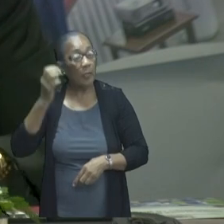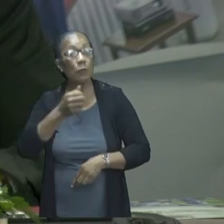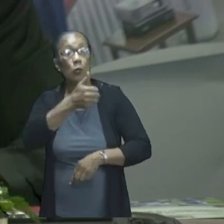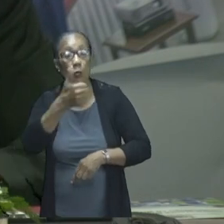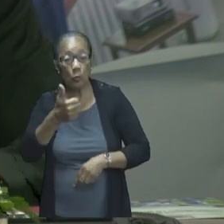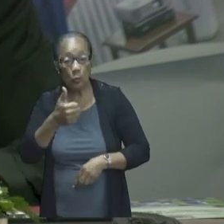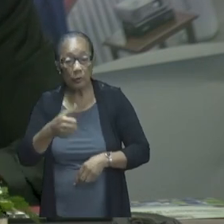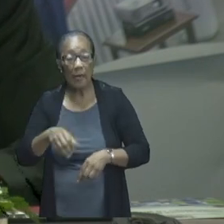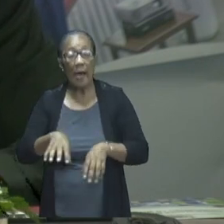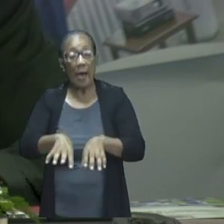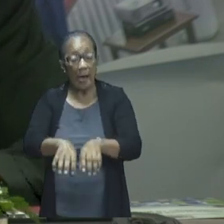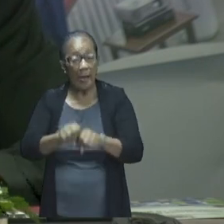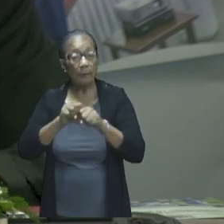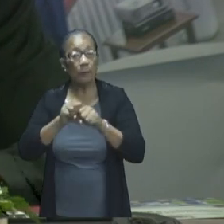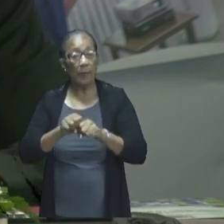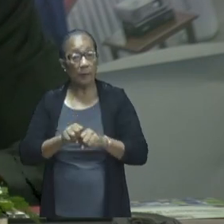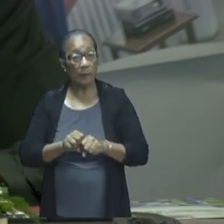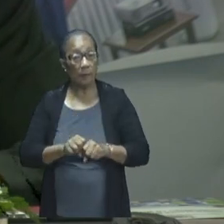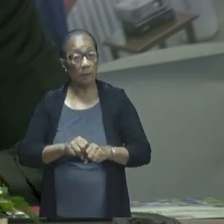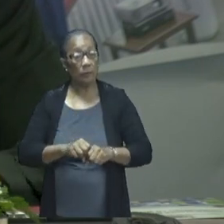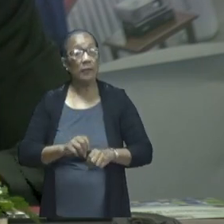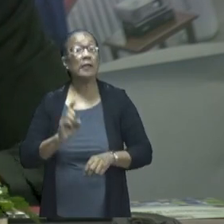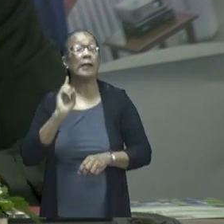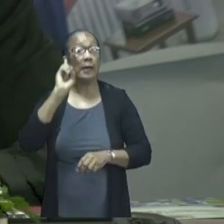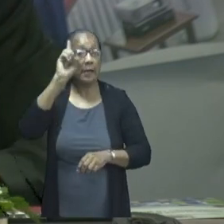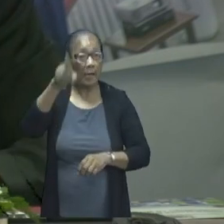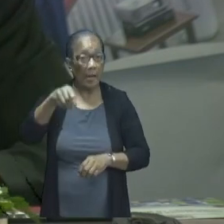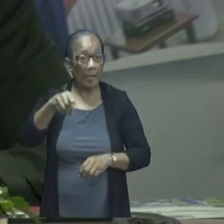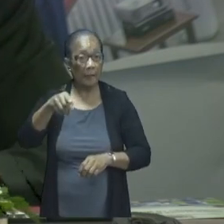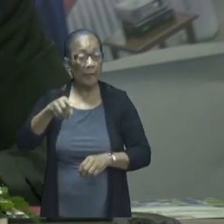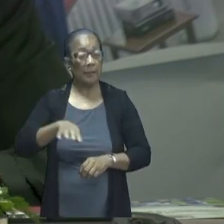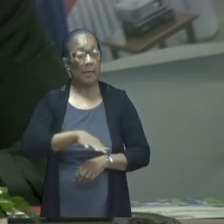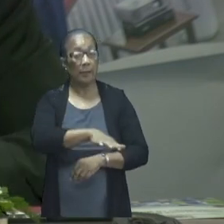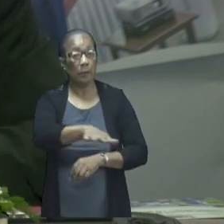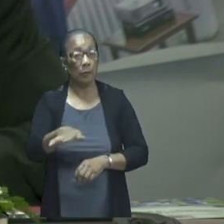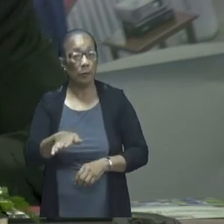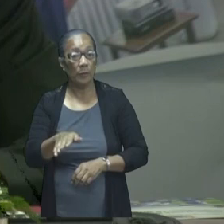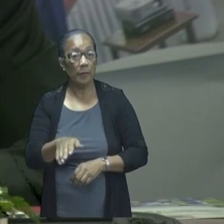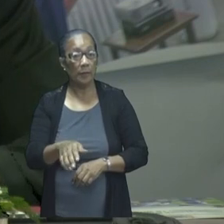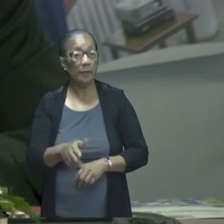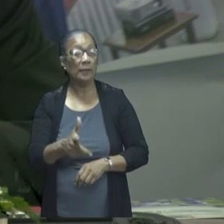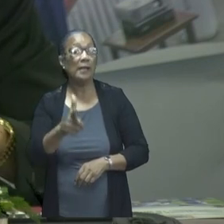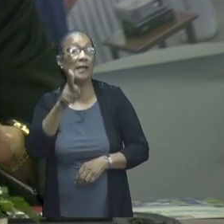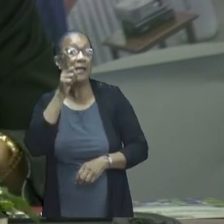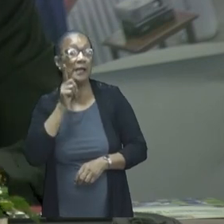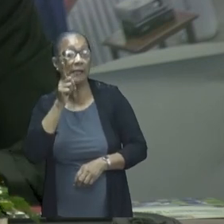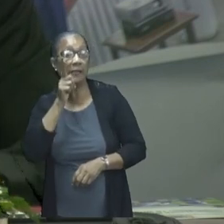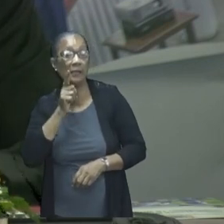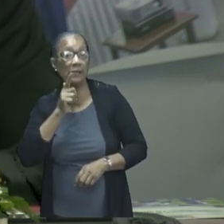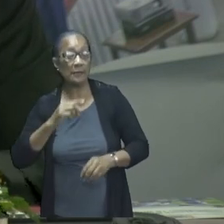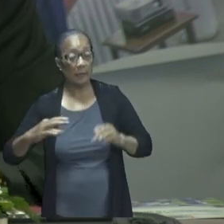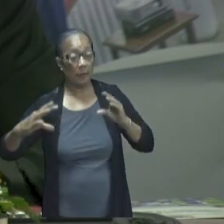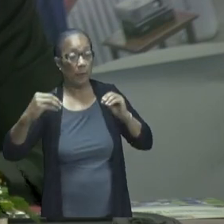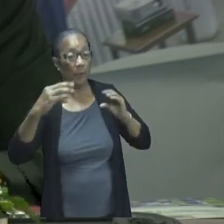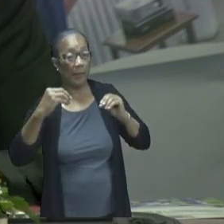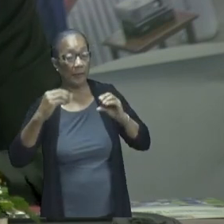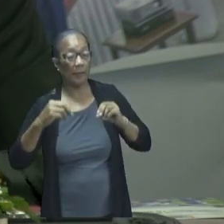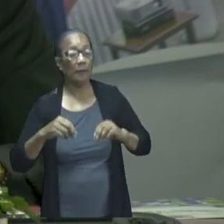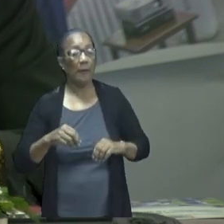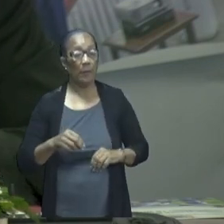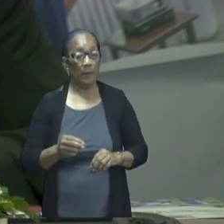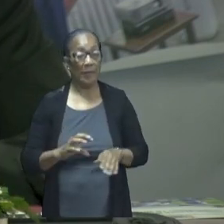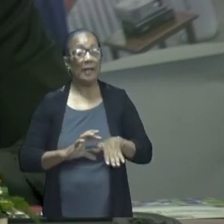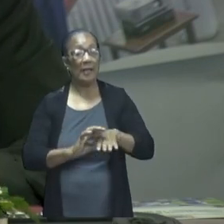we zijn we gaan naar de getroffen gebieden we hebben erg is de overleg gehad met alle deskundigen met de leden van de nationale